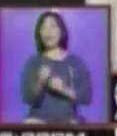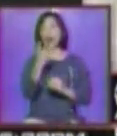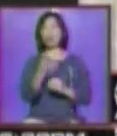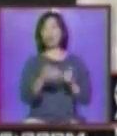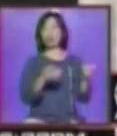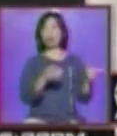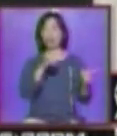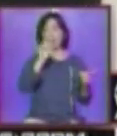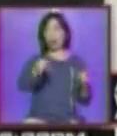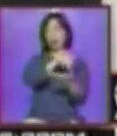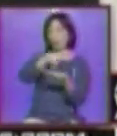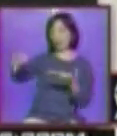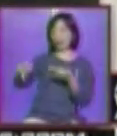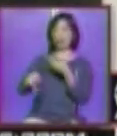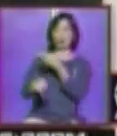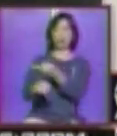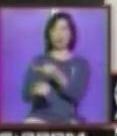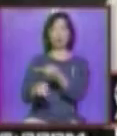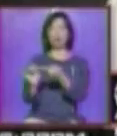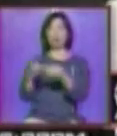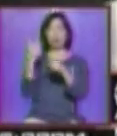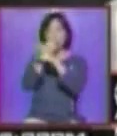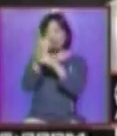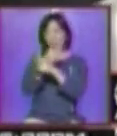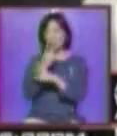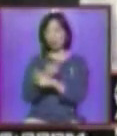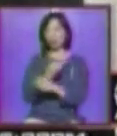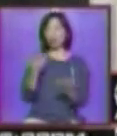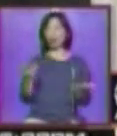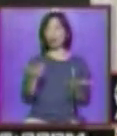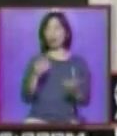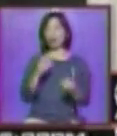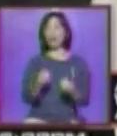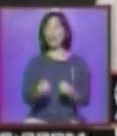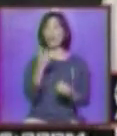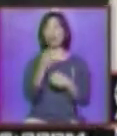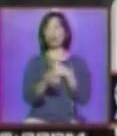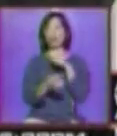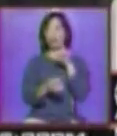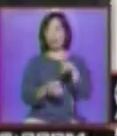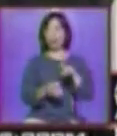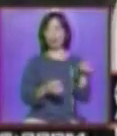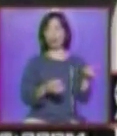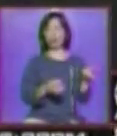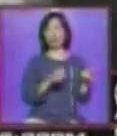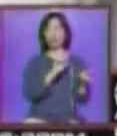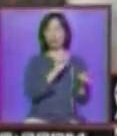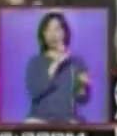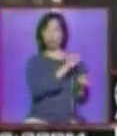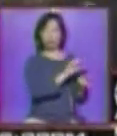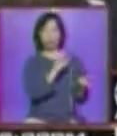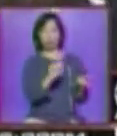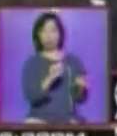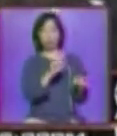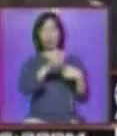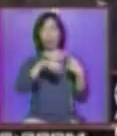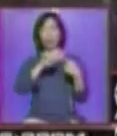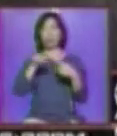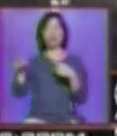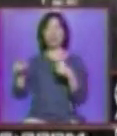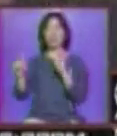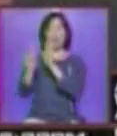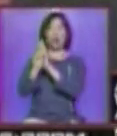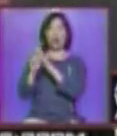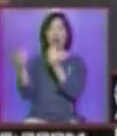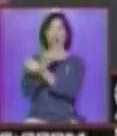ni Stone. Bukod dito kaya kwentahin din ng trial jury kung magkanong dapat bayaran ni Stone simula ng illegal niyang sibakin ng Pinay